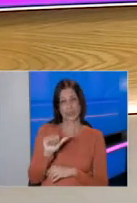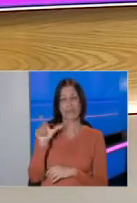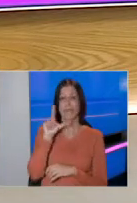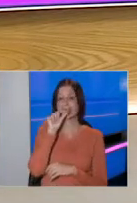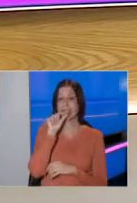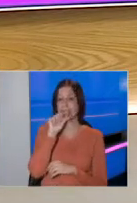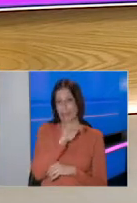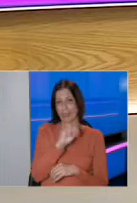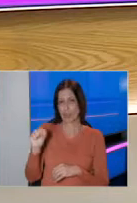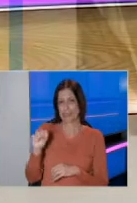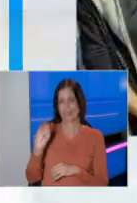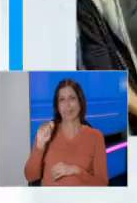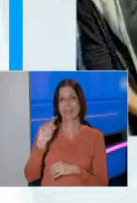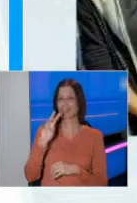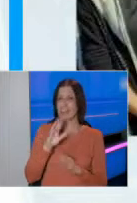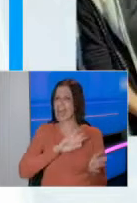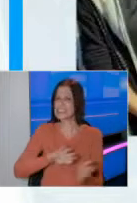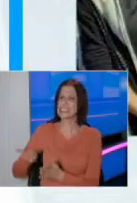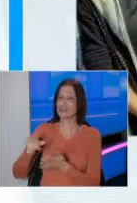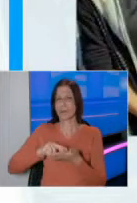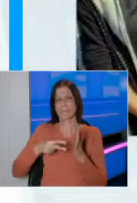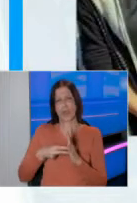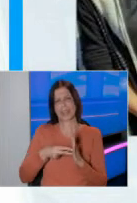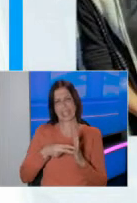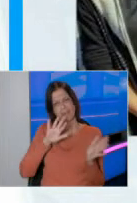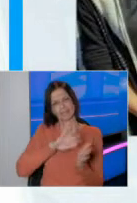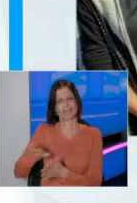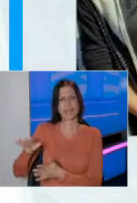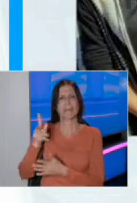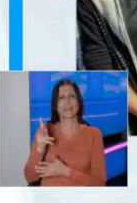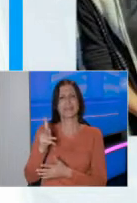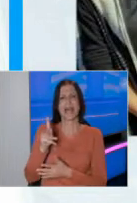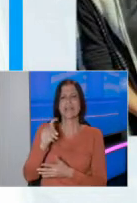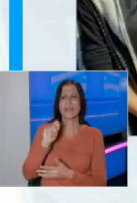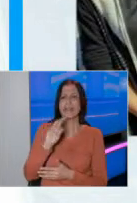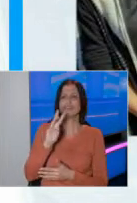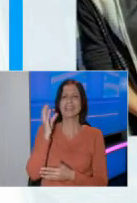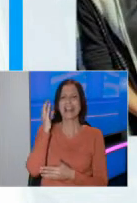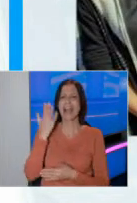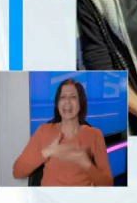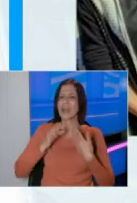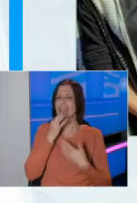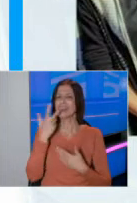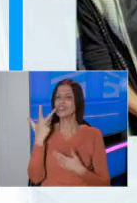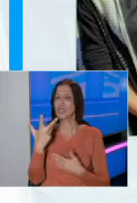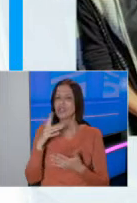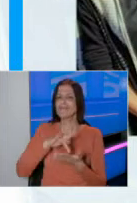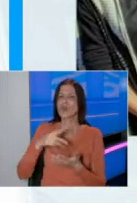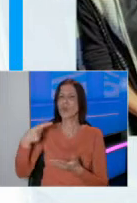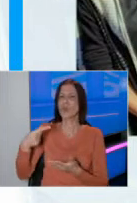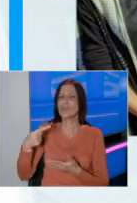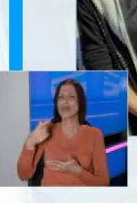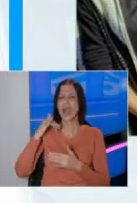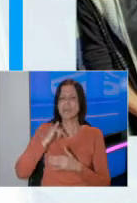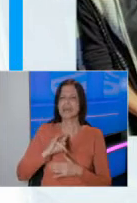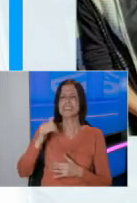כך בעניין תמנו שטה. עזבו רגע את הפוליטיקה בצד. פנינה תמנו שטה, הילדה שעלתה בגיל 3 מגונדר אחרי מסע